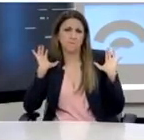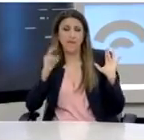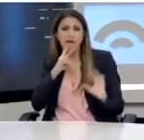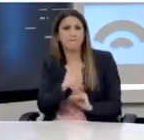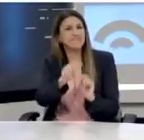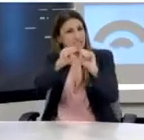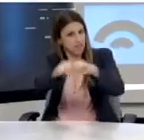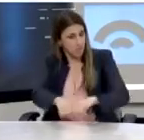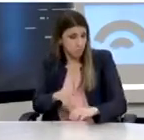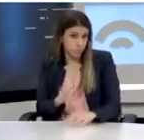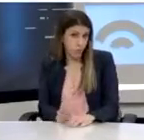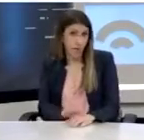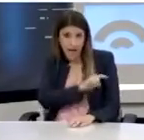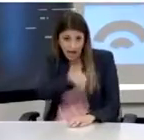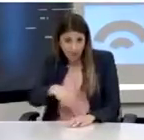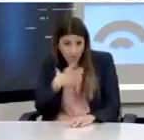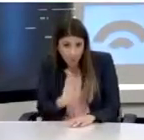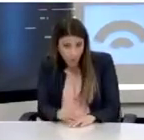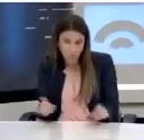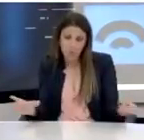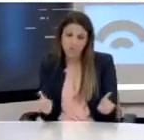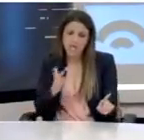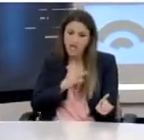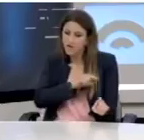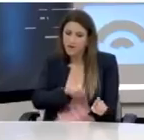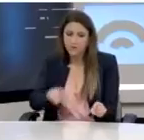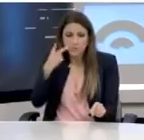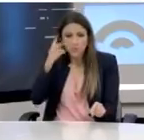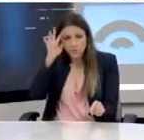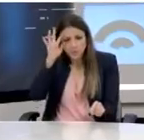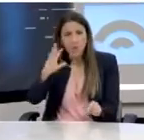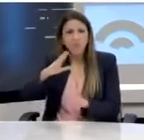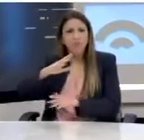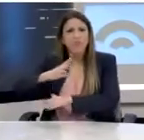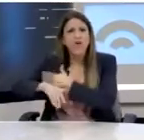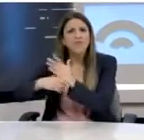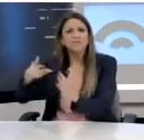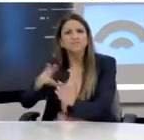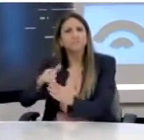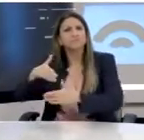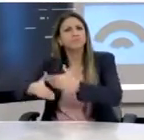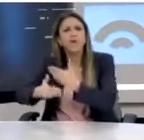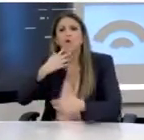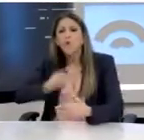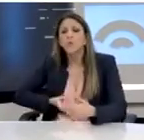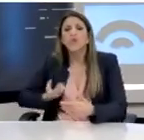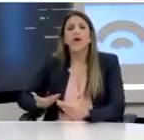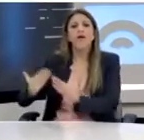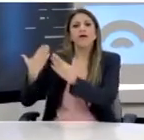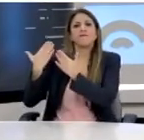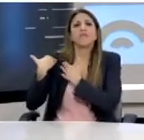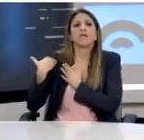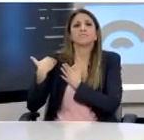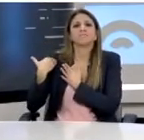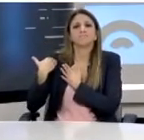έρθει γι' αυτό. Έχω έρθει κυρίως για να αναμετρηθώ με αυτό που εγώ αισθάνομαι ιστορική ευθύνη, με αυτό που